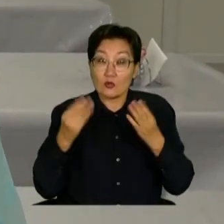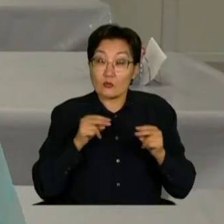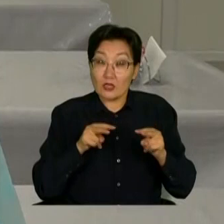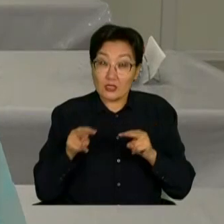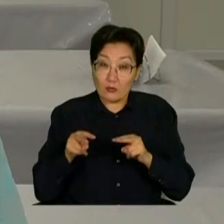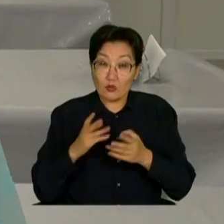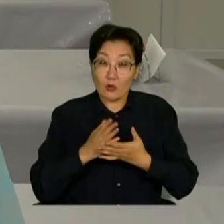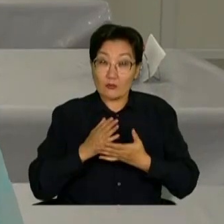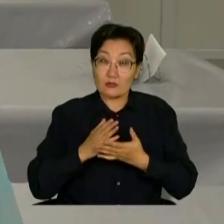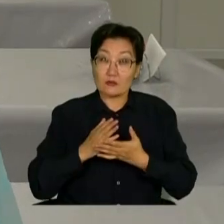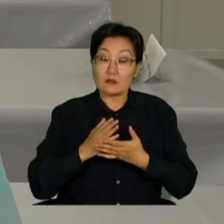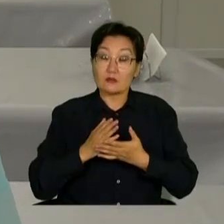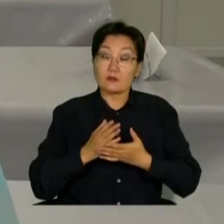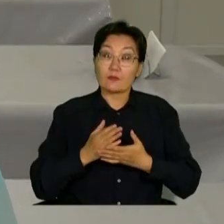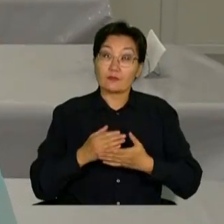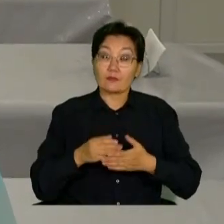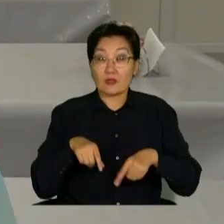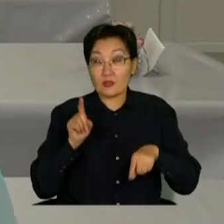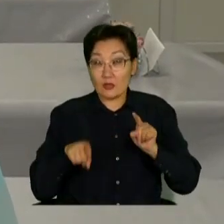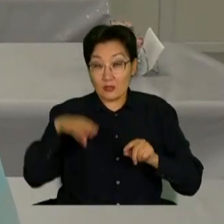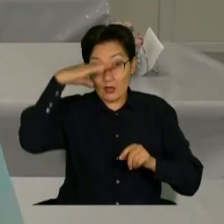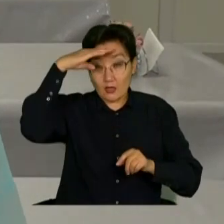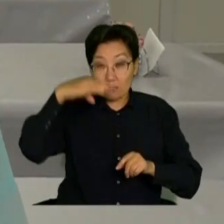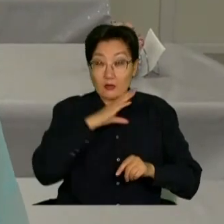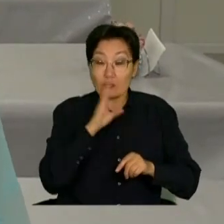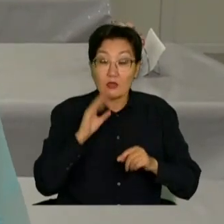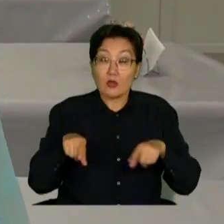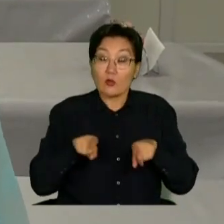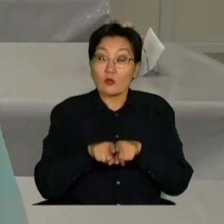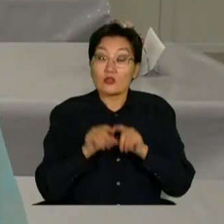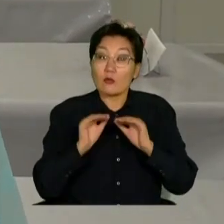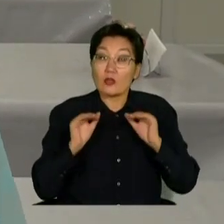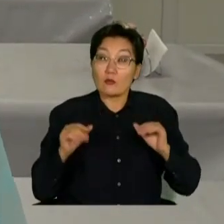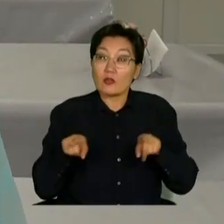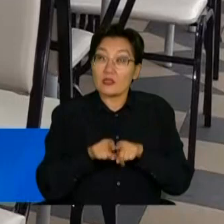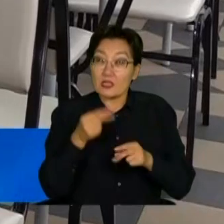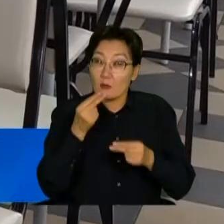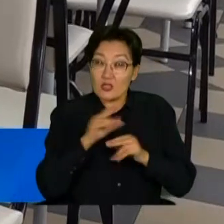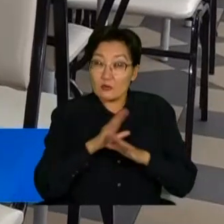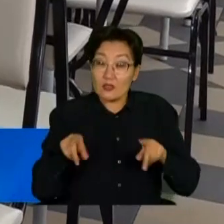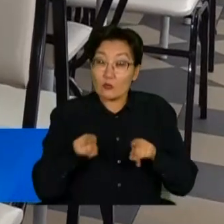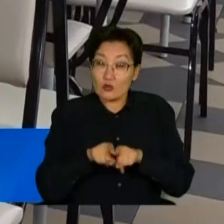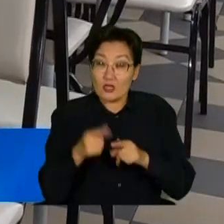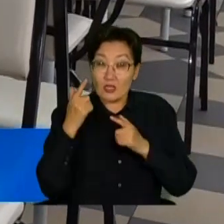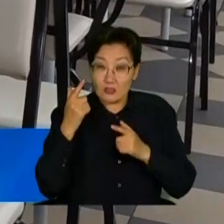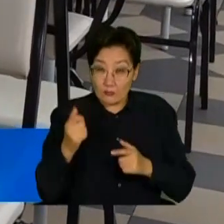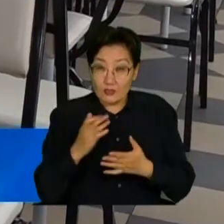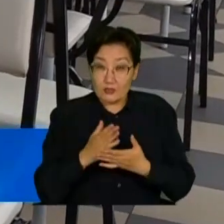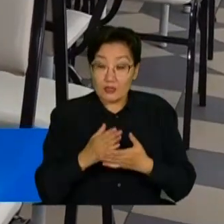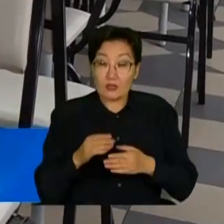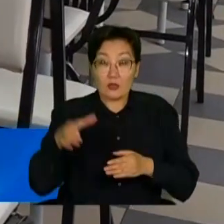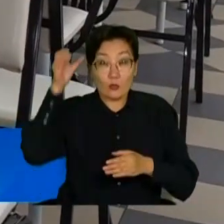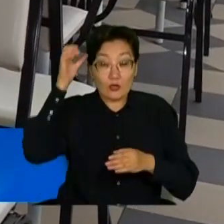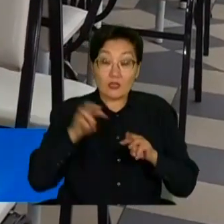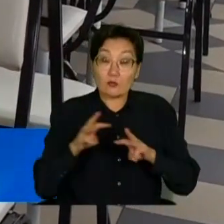қарап отырамыз. Кейбір ата-аналар бар, мен баламның осындай нәрсеге аллергиясы бар деп айтып отырады. Бұған дейін елдің оқу ағарту